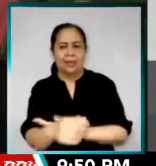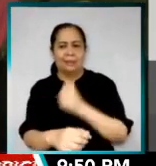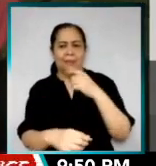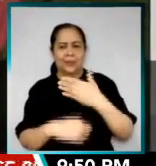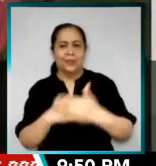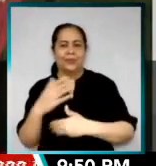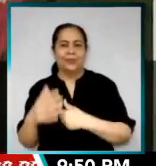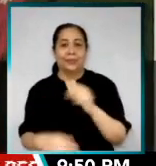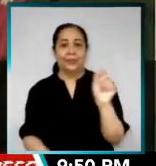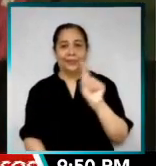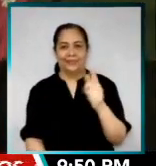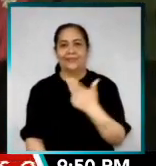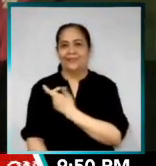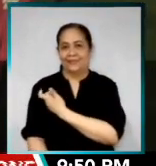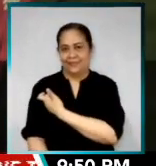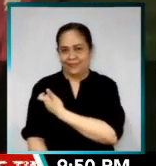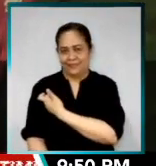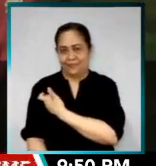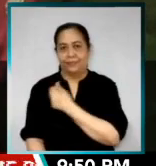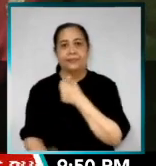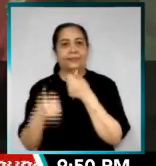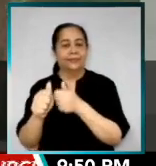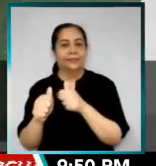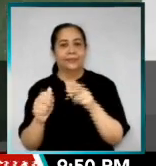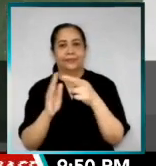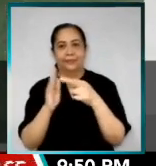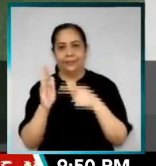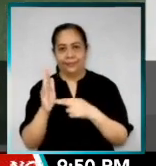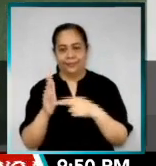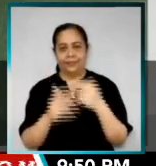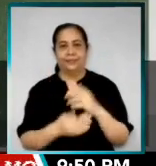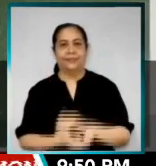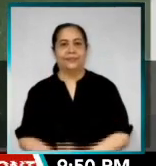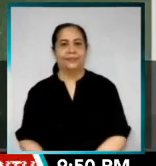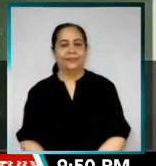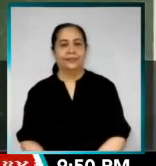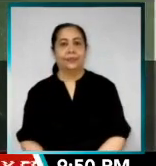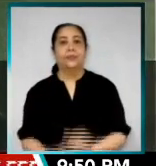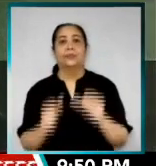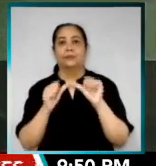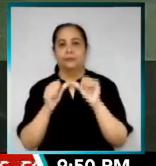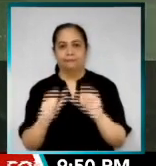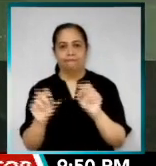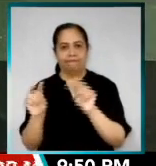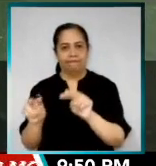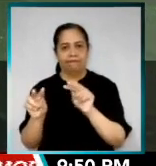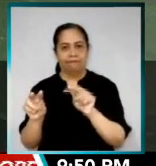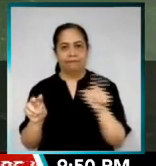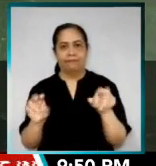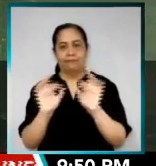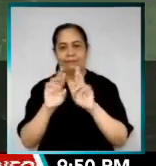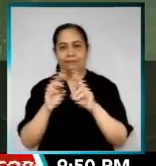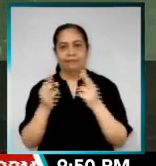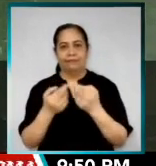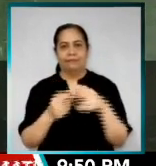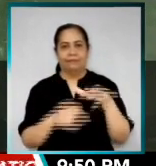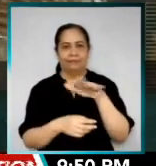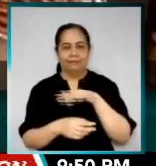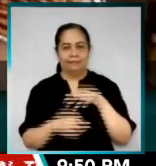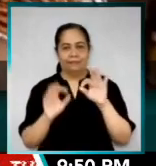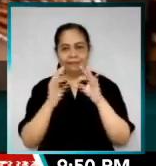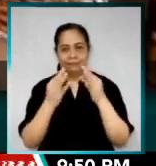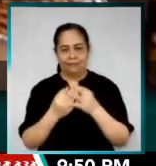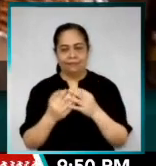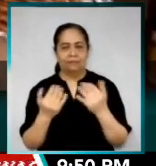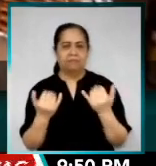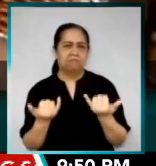itinurok sa kanya, alinsunod sa umiiral na guidelines. Patuloy raw nakamonitor ang kanyang mga kasamahan sa bahay. So far naman po,